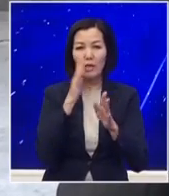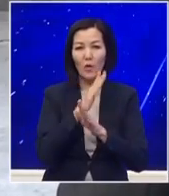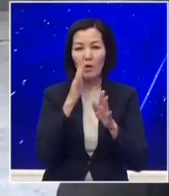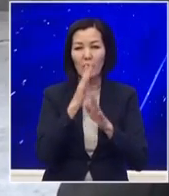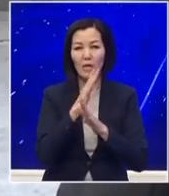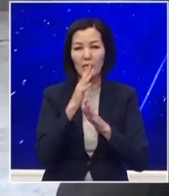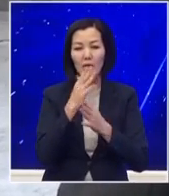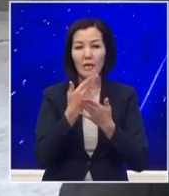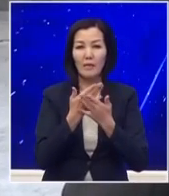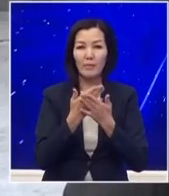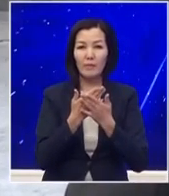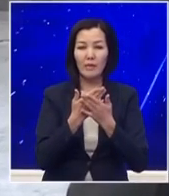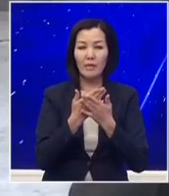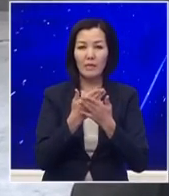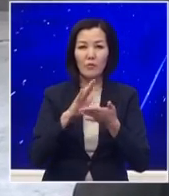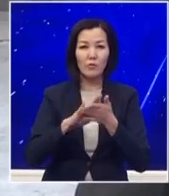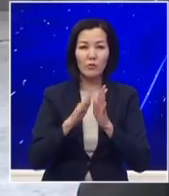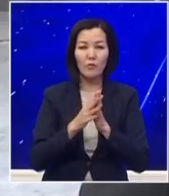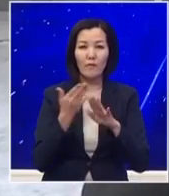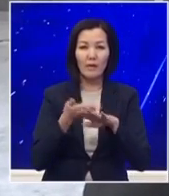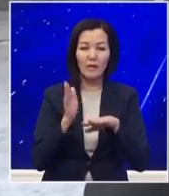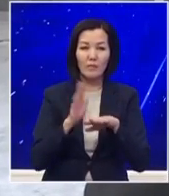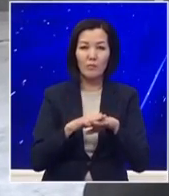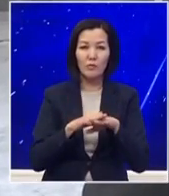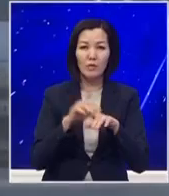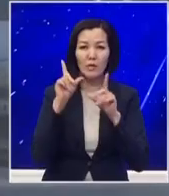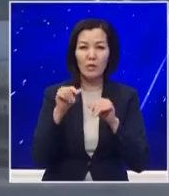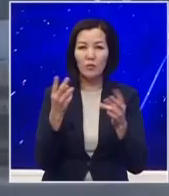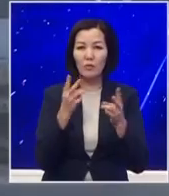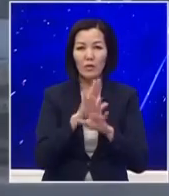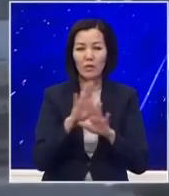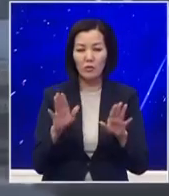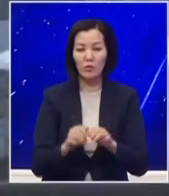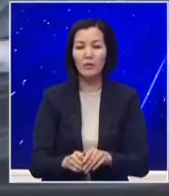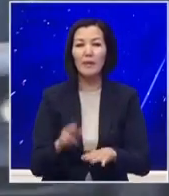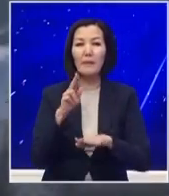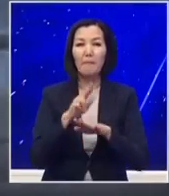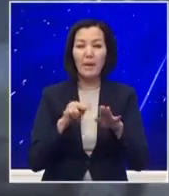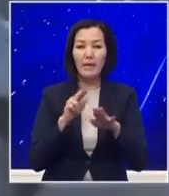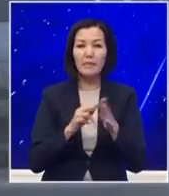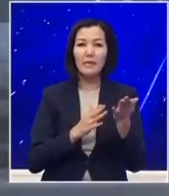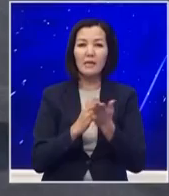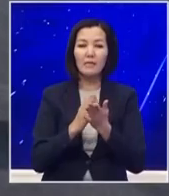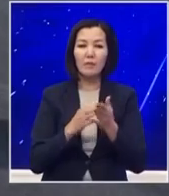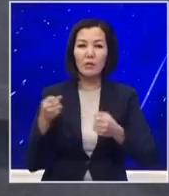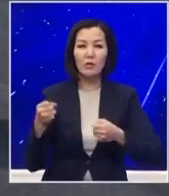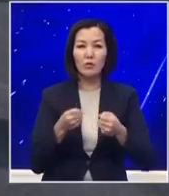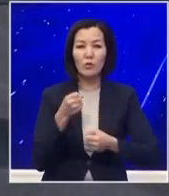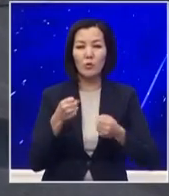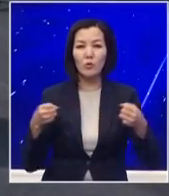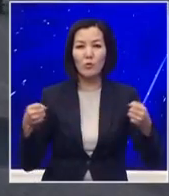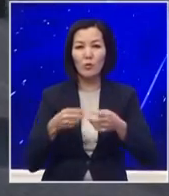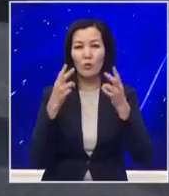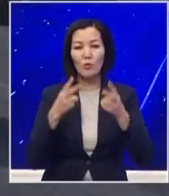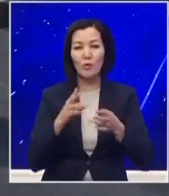райының қолайсызығына қарап үйде отыруларыңызды сұраймыз сіздерден. Полиция қызметкерлерінің айтуынша жол көлік оқиғаларының